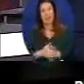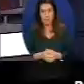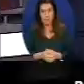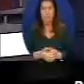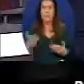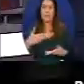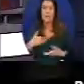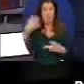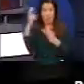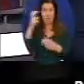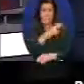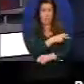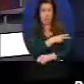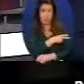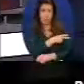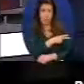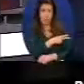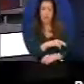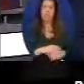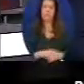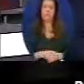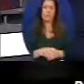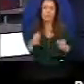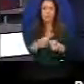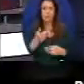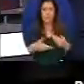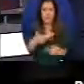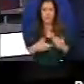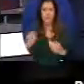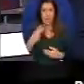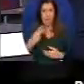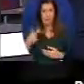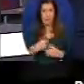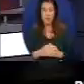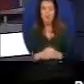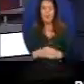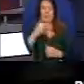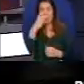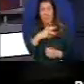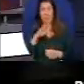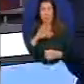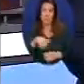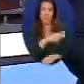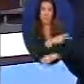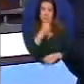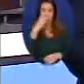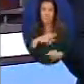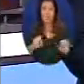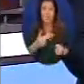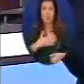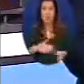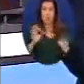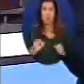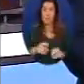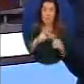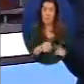פעולה שיצרנו איתם חדרי מוקד מודיעיני משולב. בגלל שהבנו שגם המשטרה הבינה שאם באמת רוצים ללחם בפשיעה,